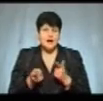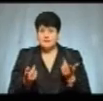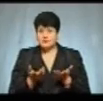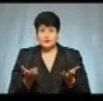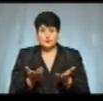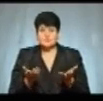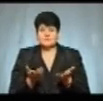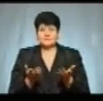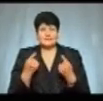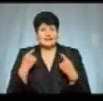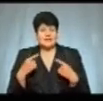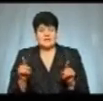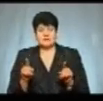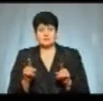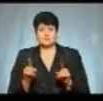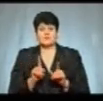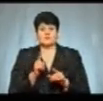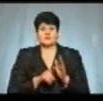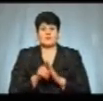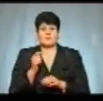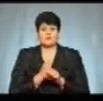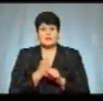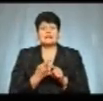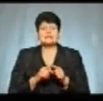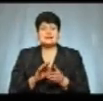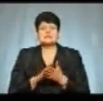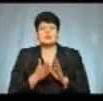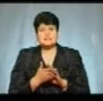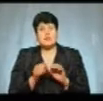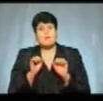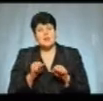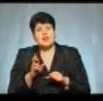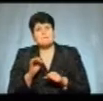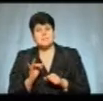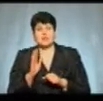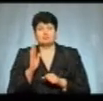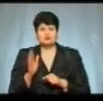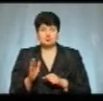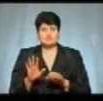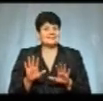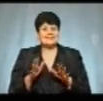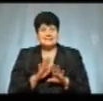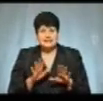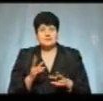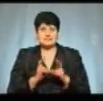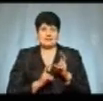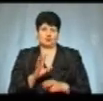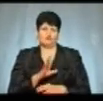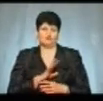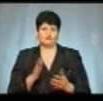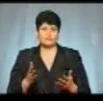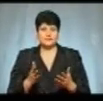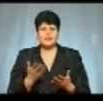чином іншим, щоб він запрацював. Але ця ситуація, чи могла би бути не статися, якби цей завод був? Тобто, якби